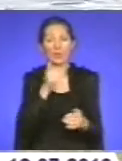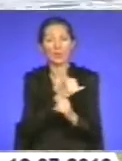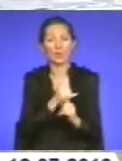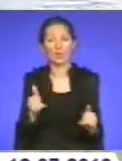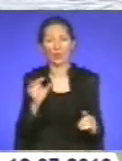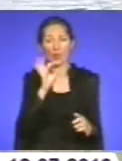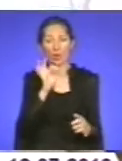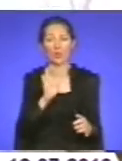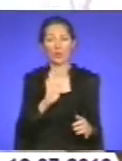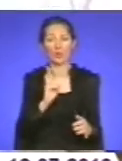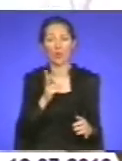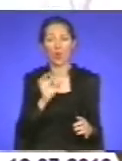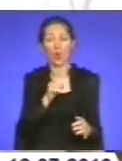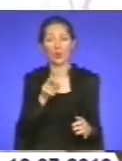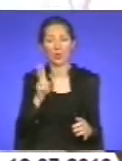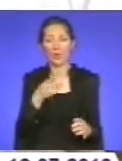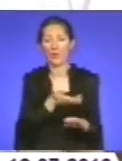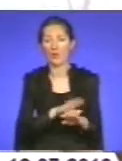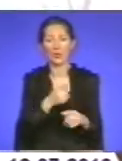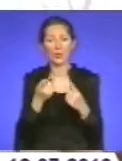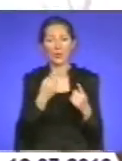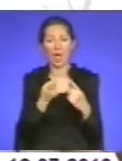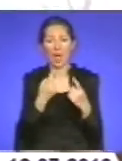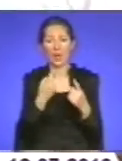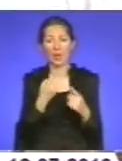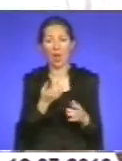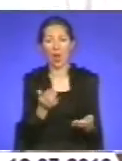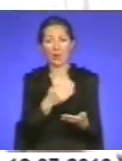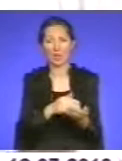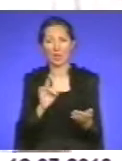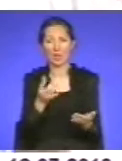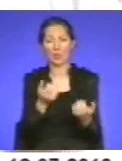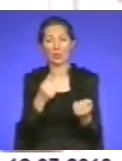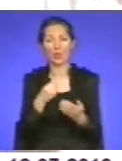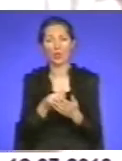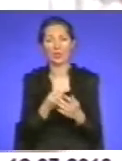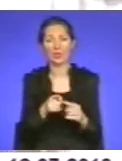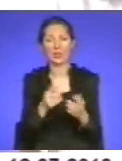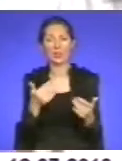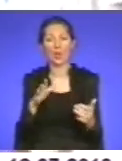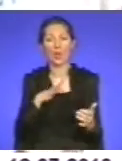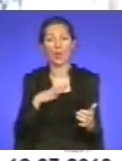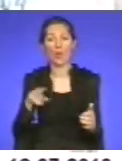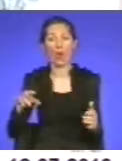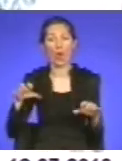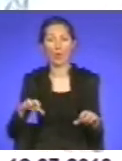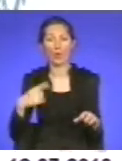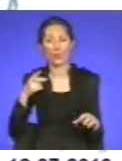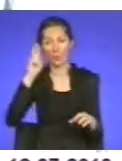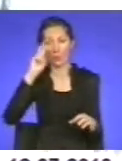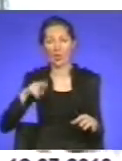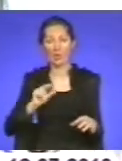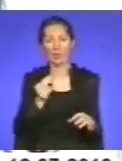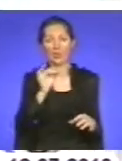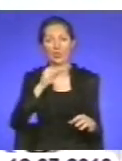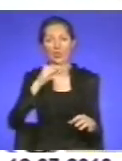каже Василь Козак. Важко про це говорити. Останній раз ми отримували кошти. Це ще був головою адміністрації Чижмар і